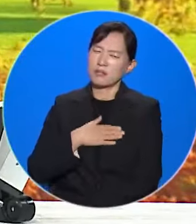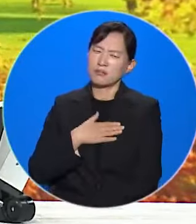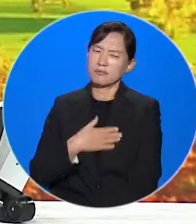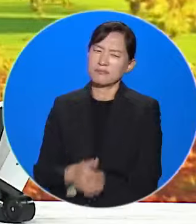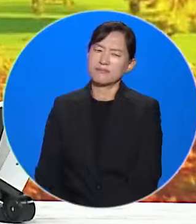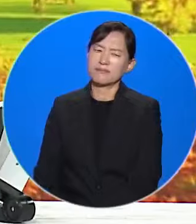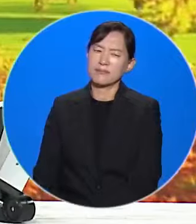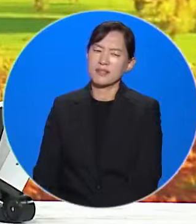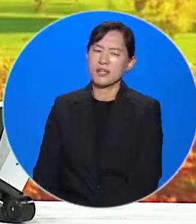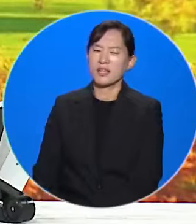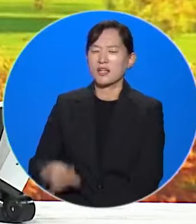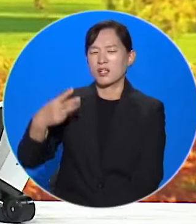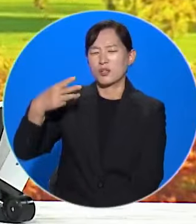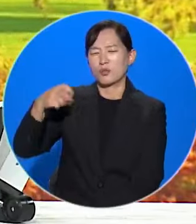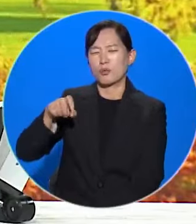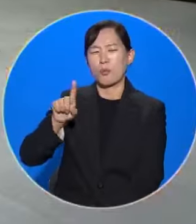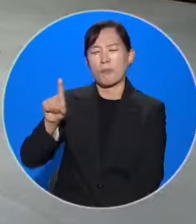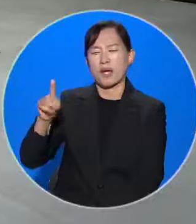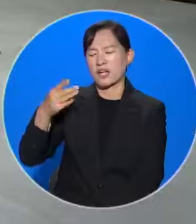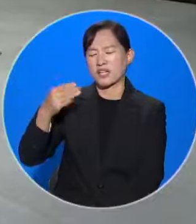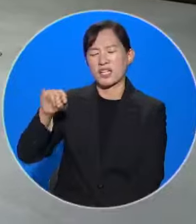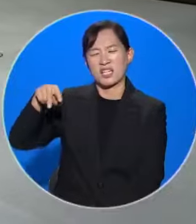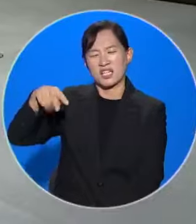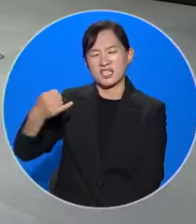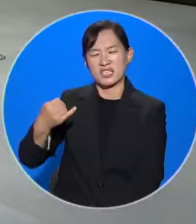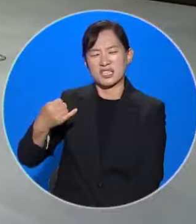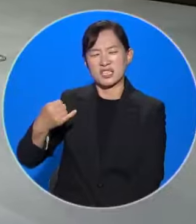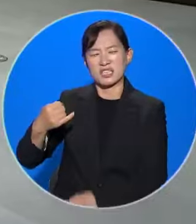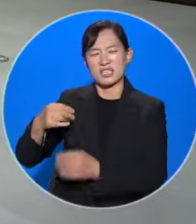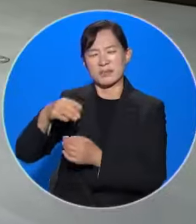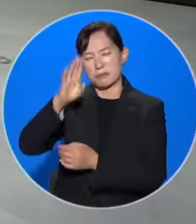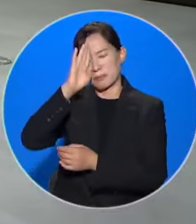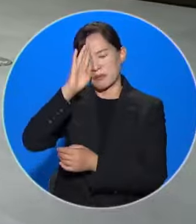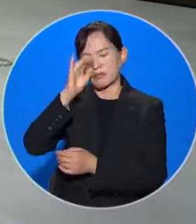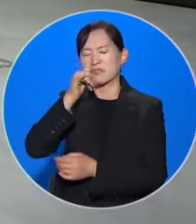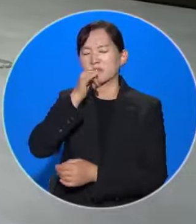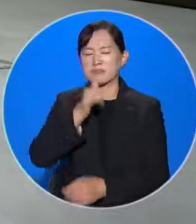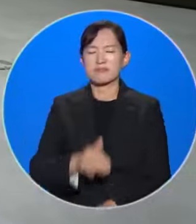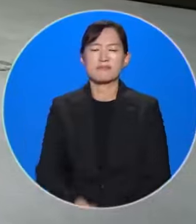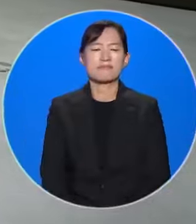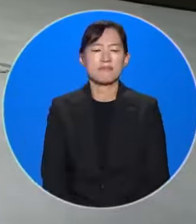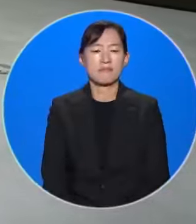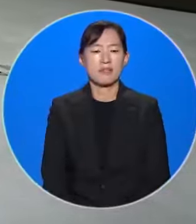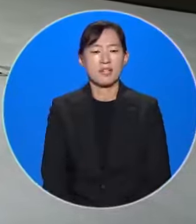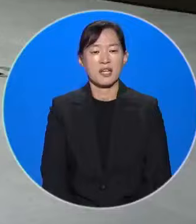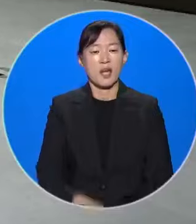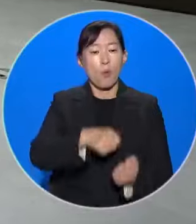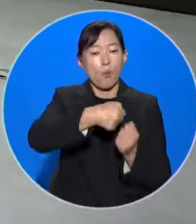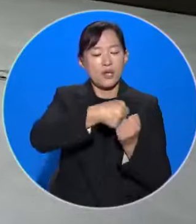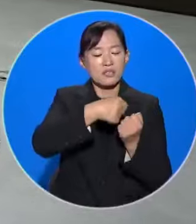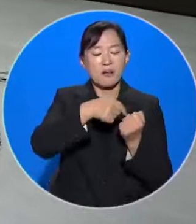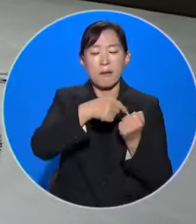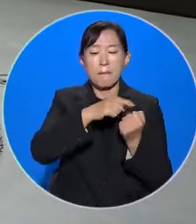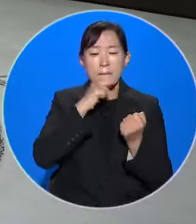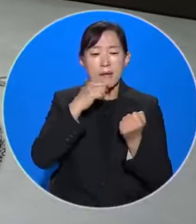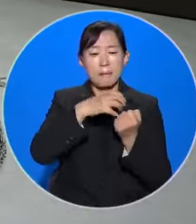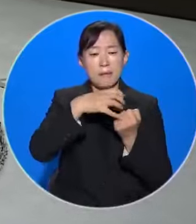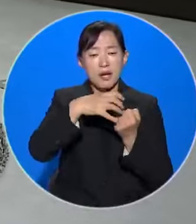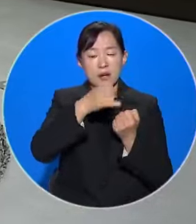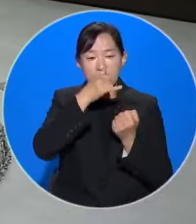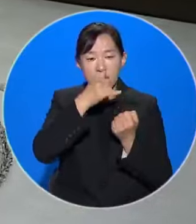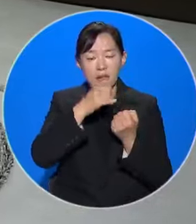그 류마티스가 좀 있어서 손에 네네. 아, 류마티즈가 관절염이 있으세요? 네네. 네. 아유,